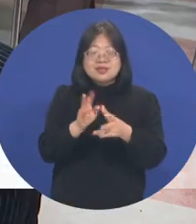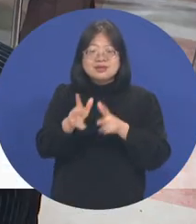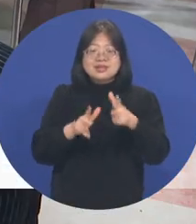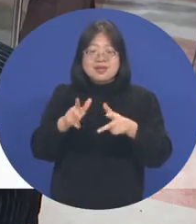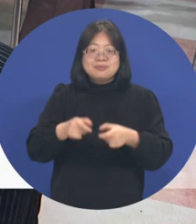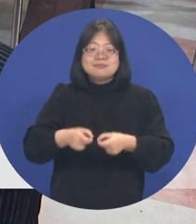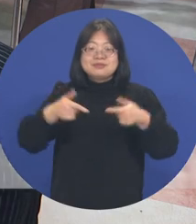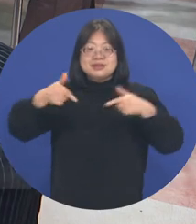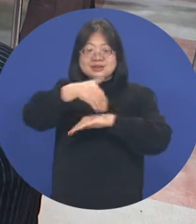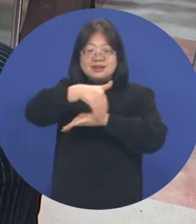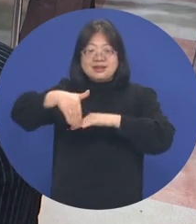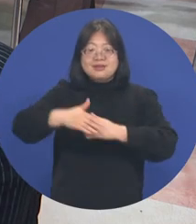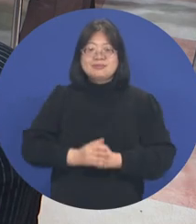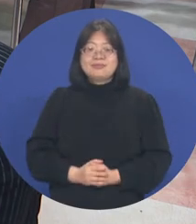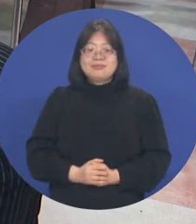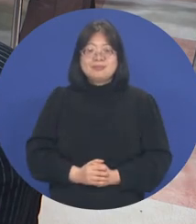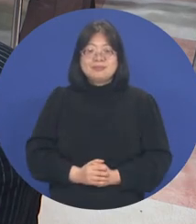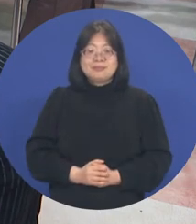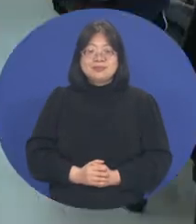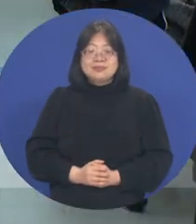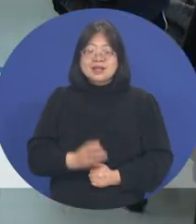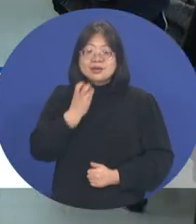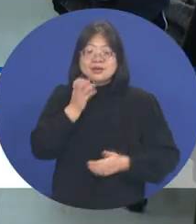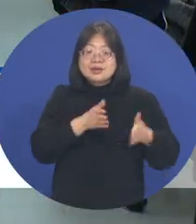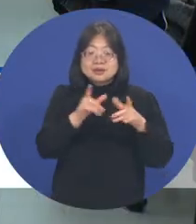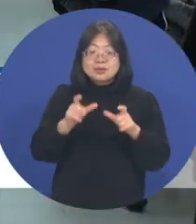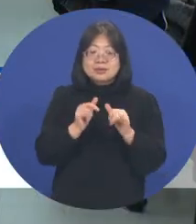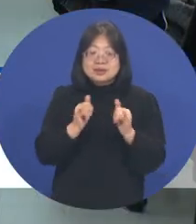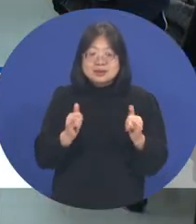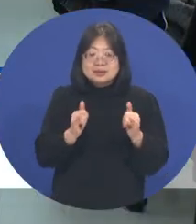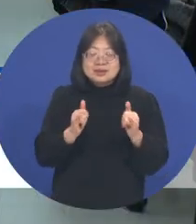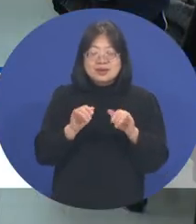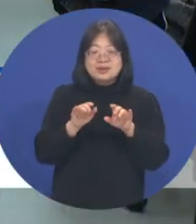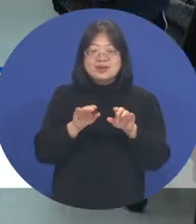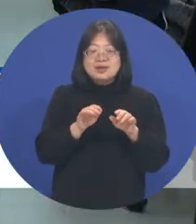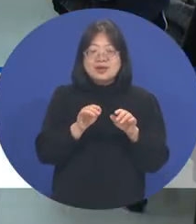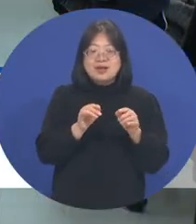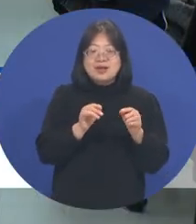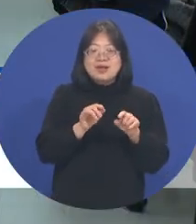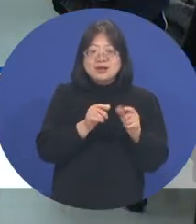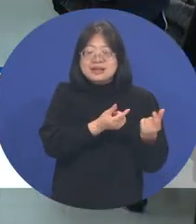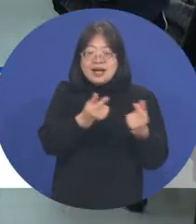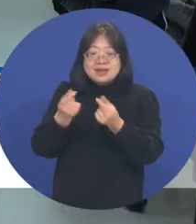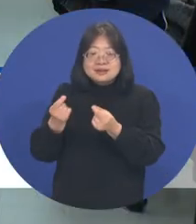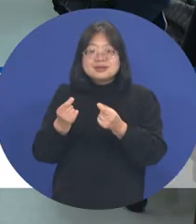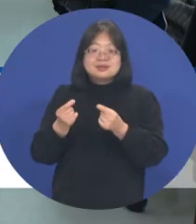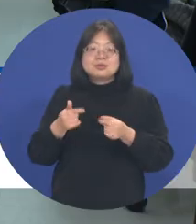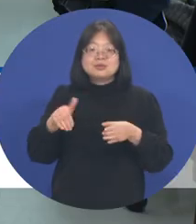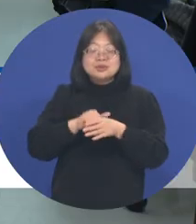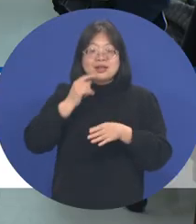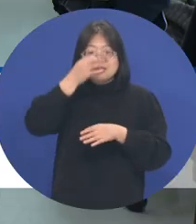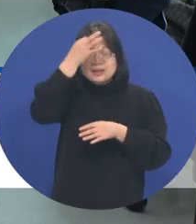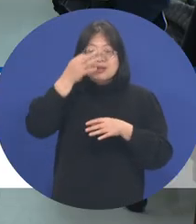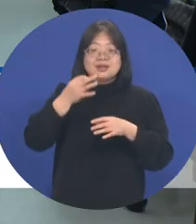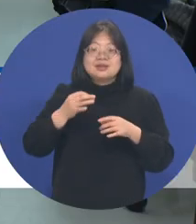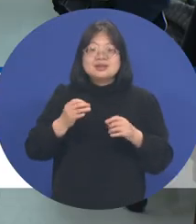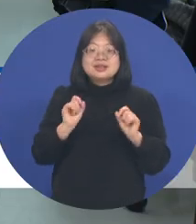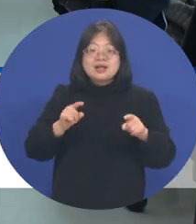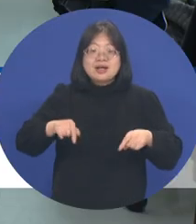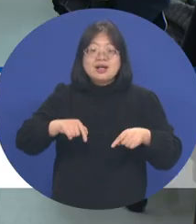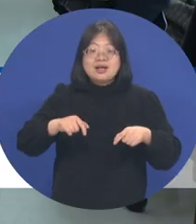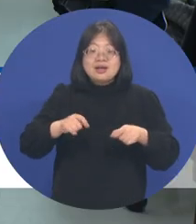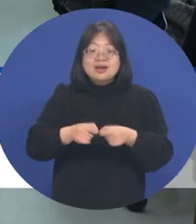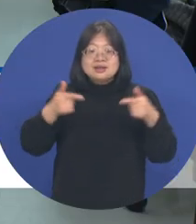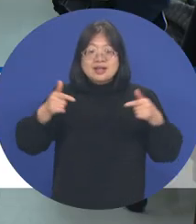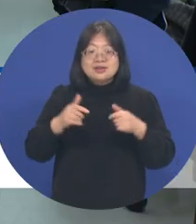지속적으로 사업을 이어갈 계획입니다 도민들의 고름 문화예술 향유 기회 확대와 돈의 문화 예술 단체에게